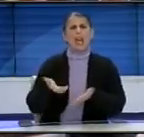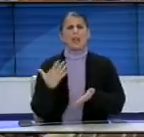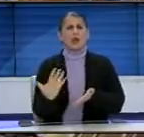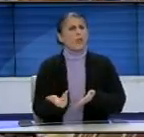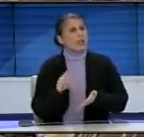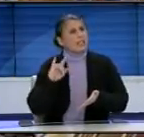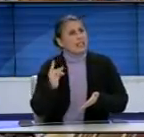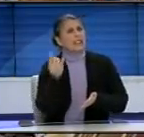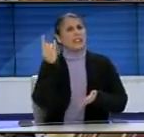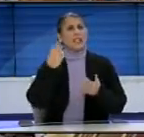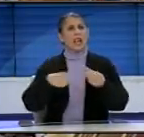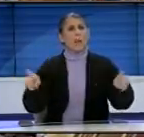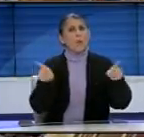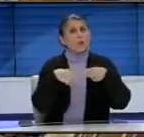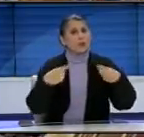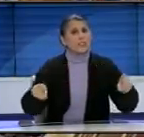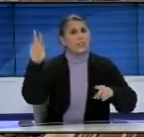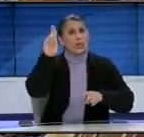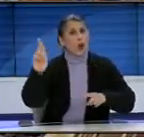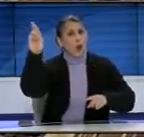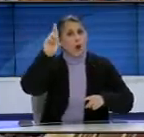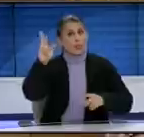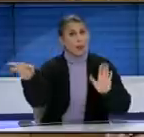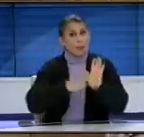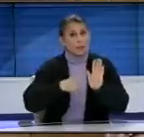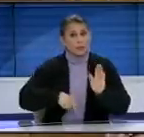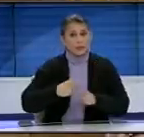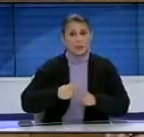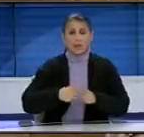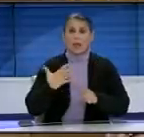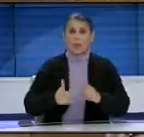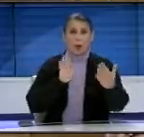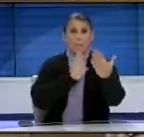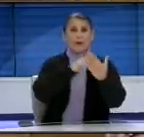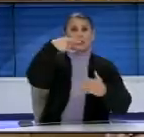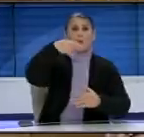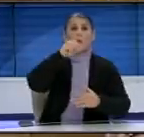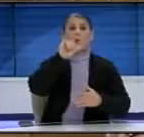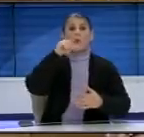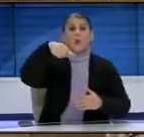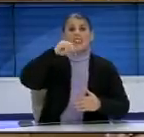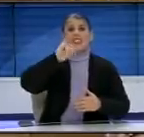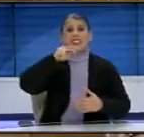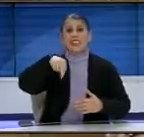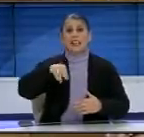Έχουμε απέναντί μας τον Πούτιν και το καθεστώς του, όχι το ρωσικό λαό και το ρωσικό πολιτισμό.